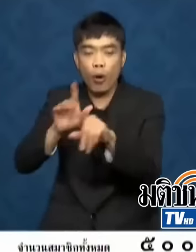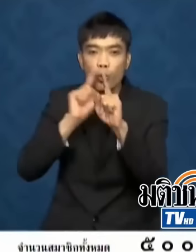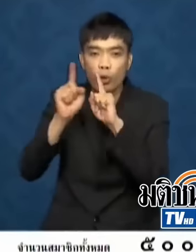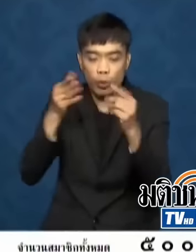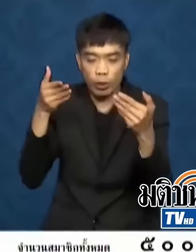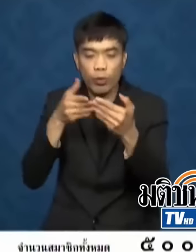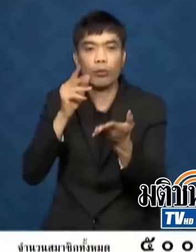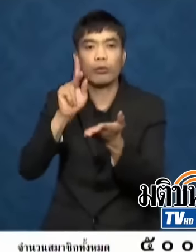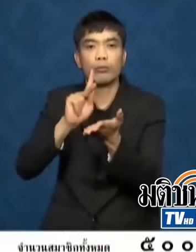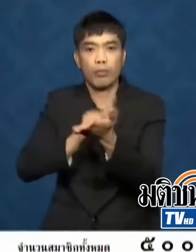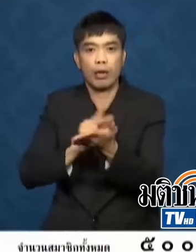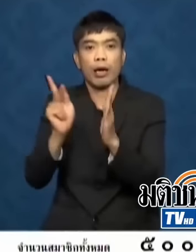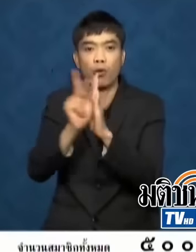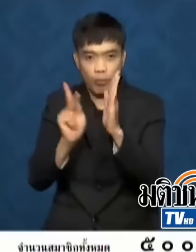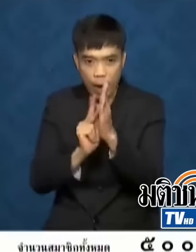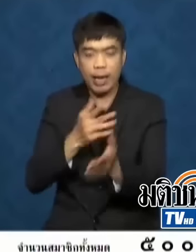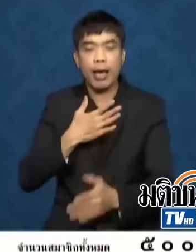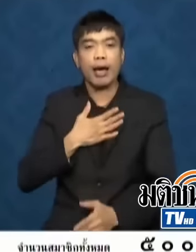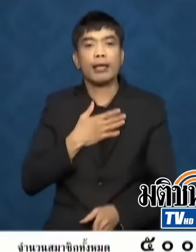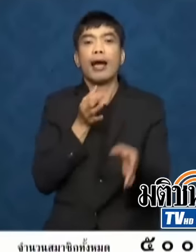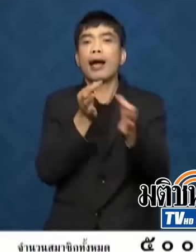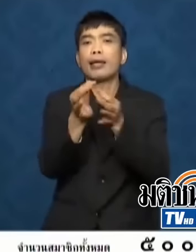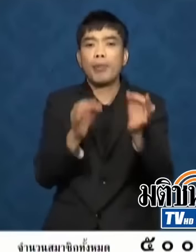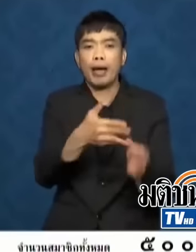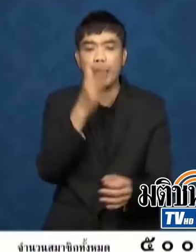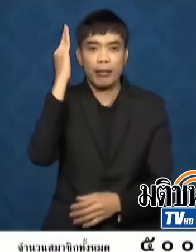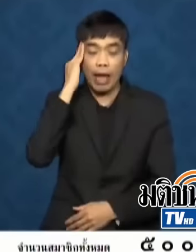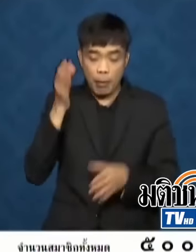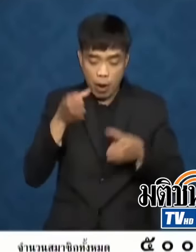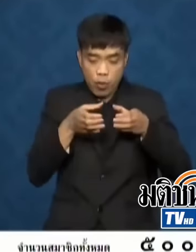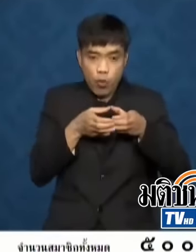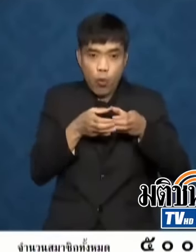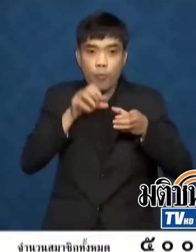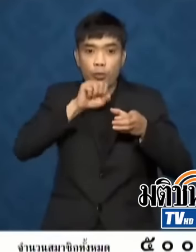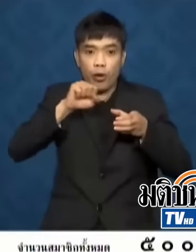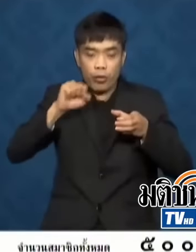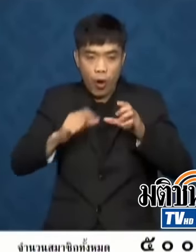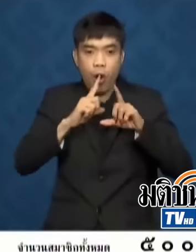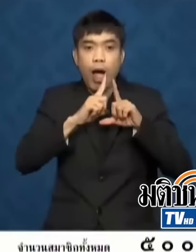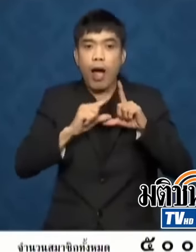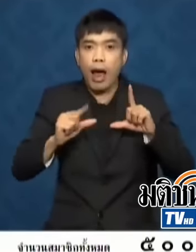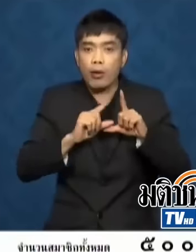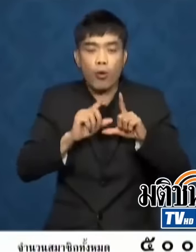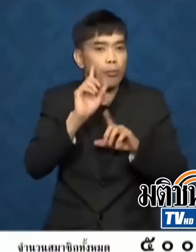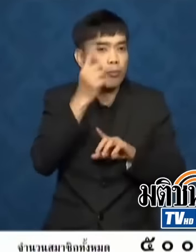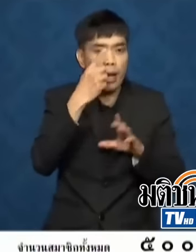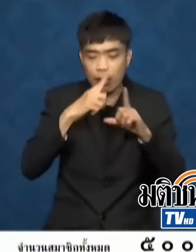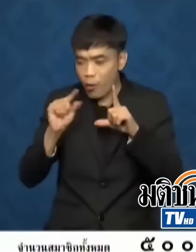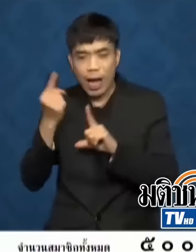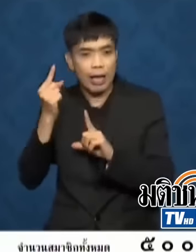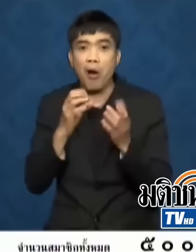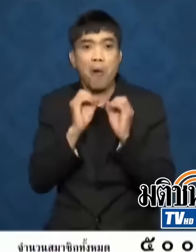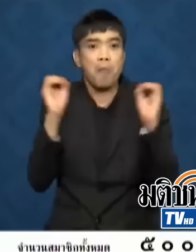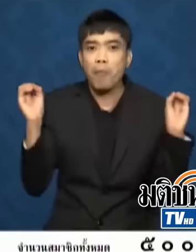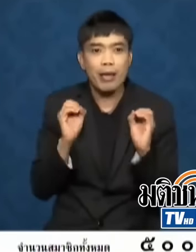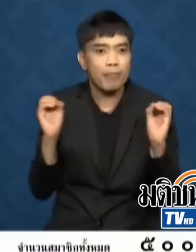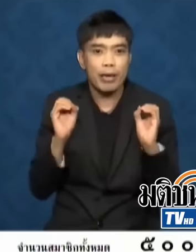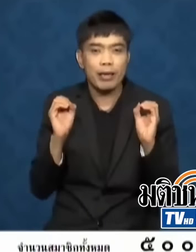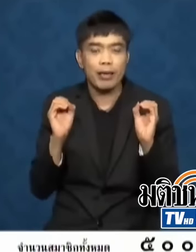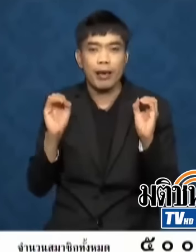การแรกที่ผมอยากจะนำเรียนในขณะนั้นไม่มีพรรคอนาคตใหม่ในขณะนั้นไม่มีพรรคก้าวไกลเป็นไปไม่